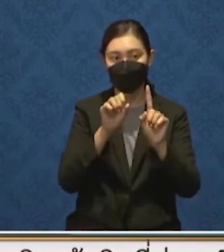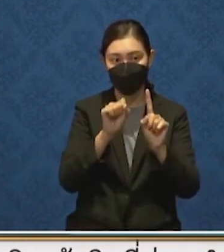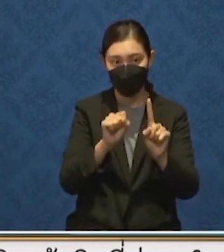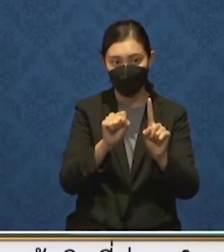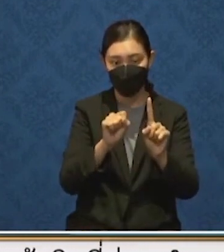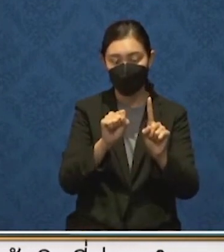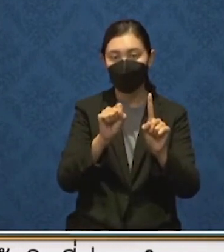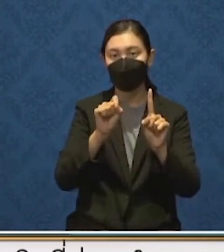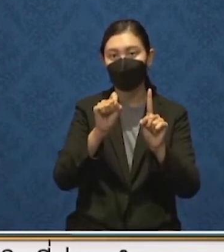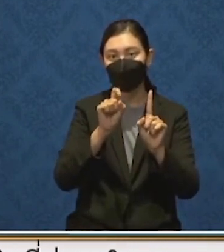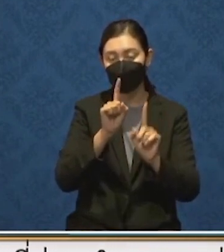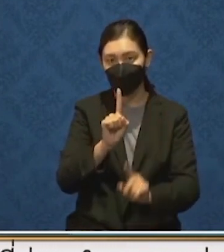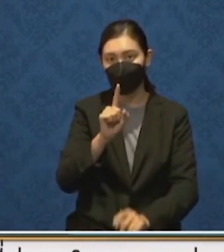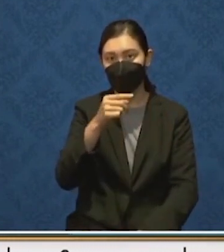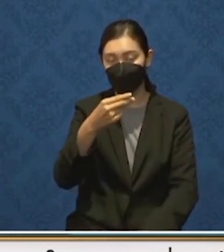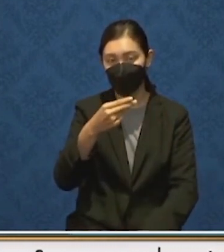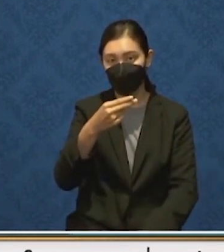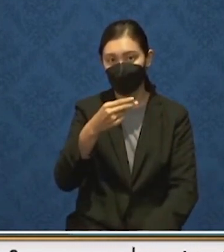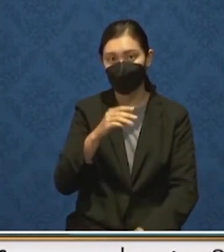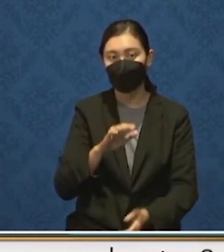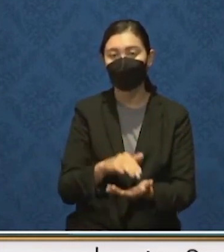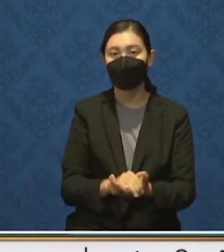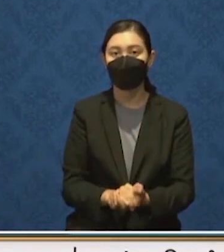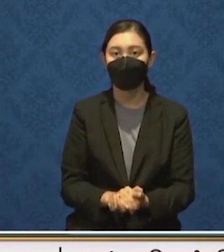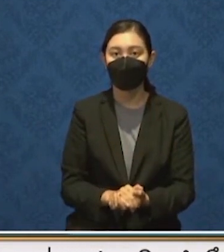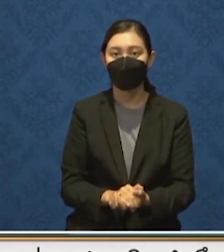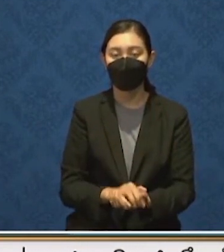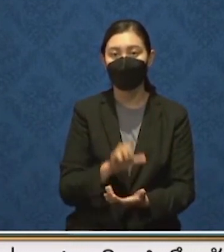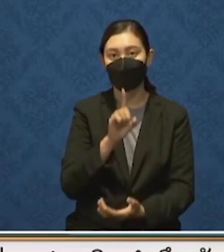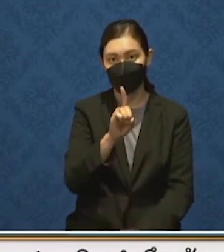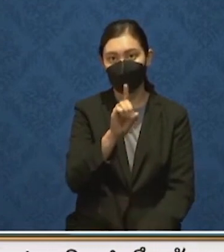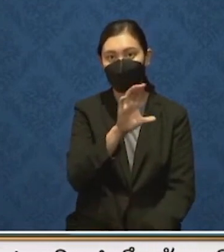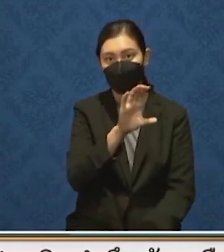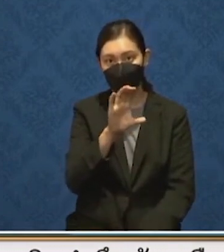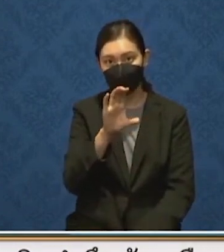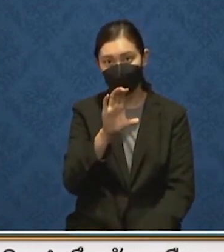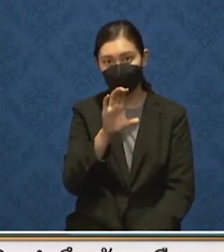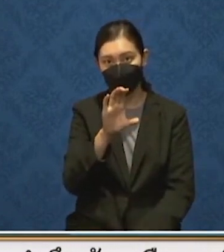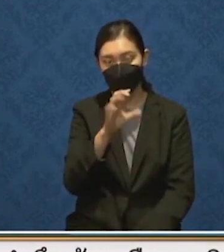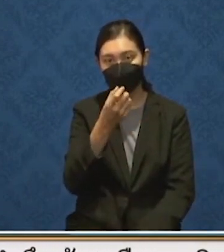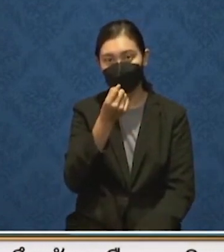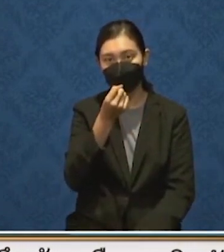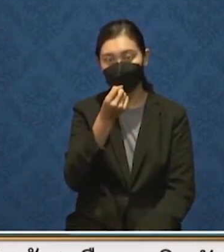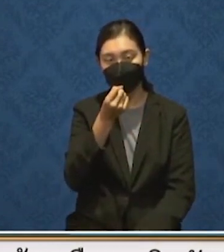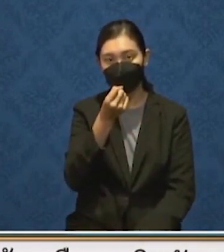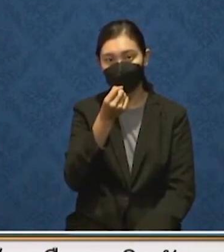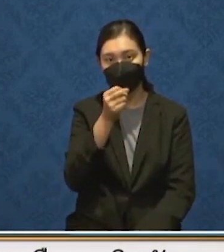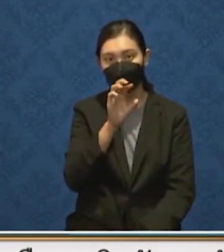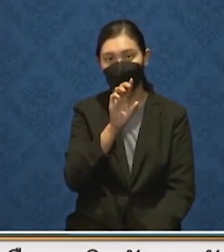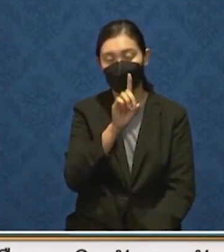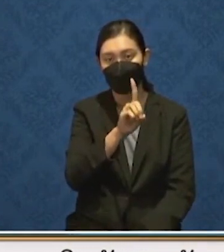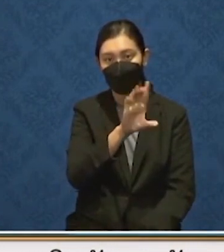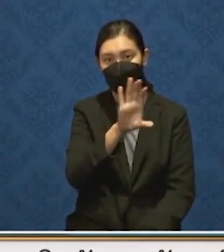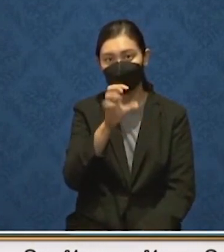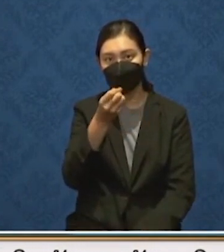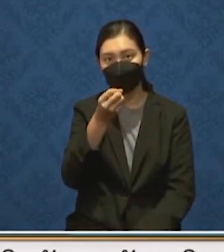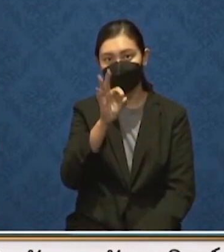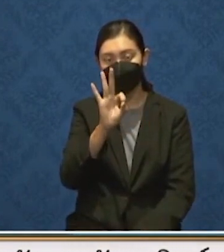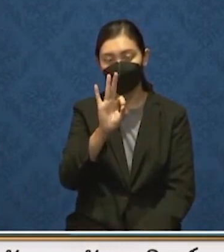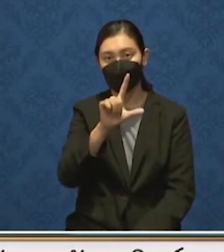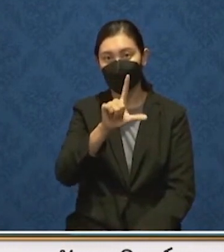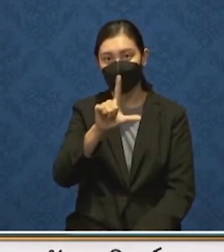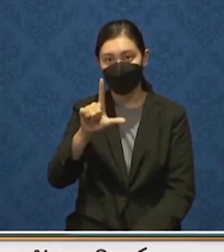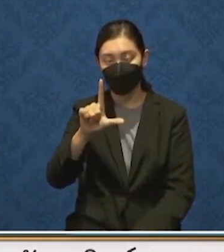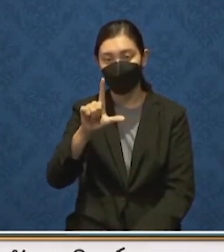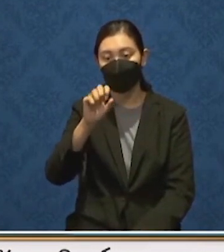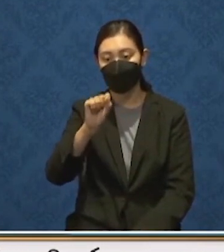19 ล้าน 5 แนบ